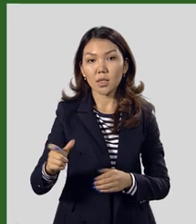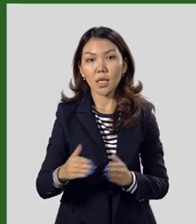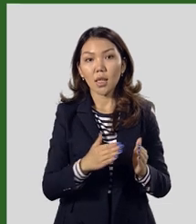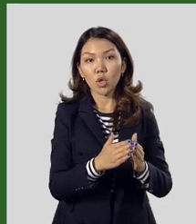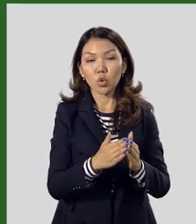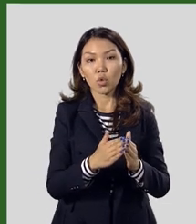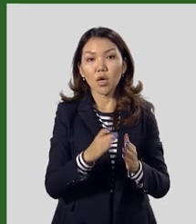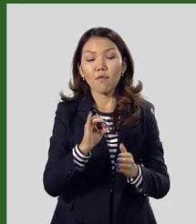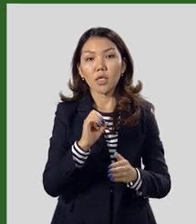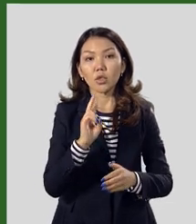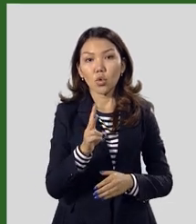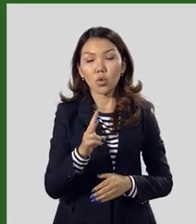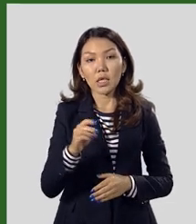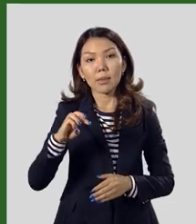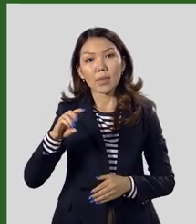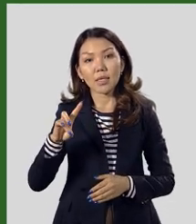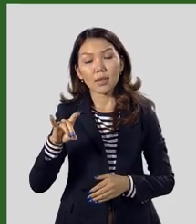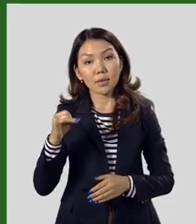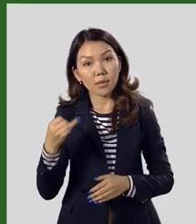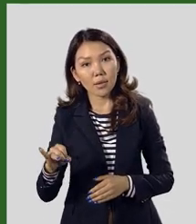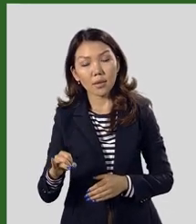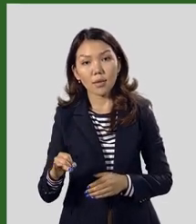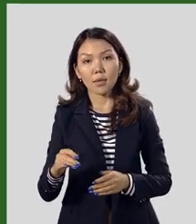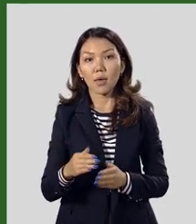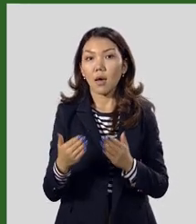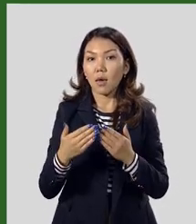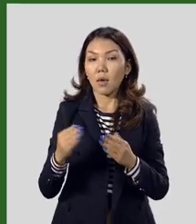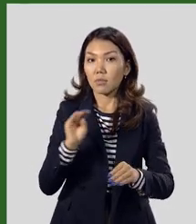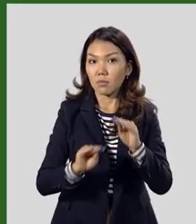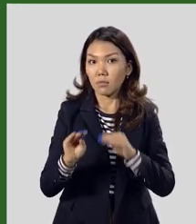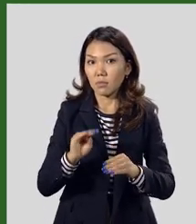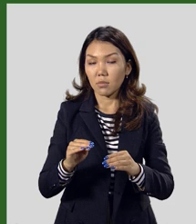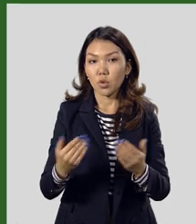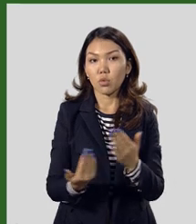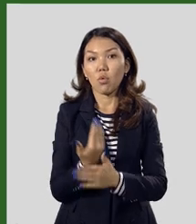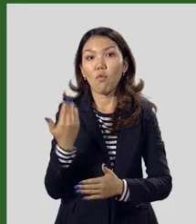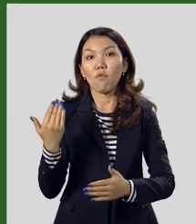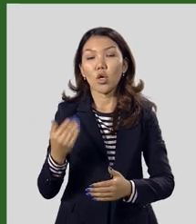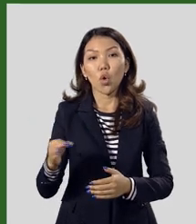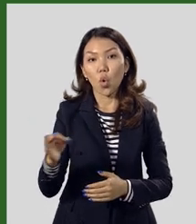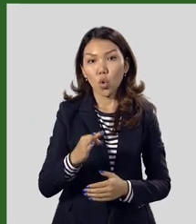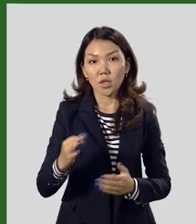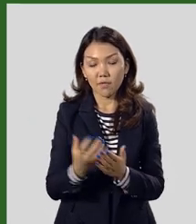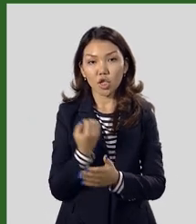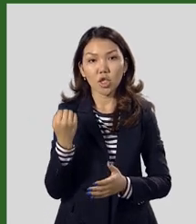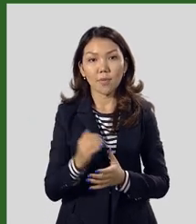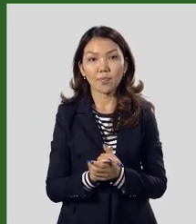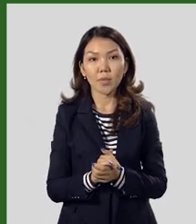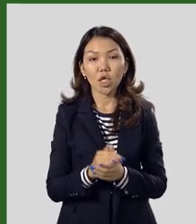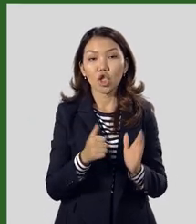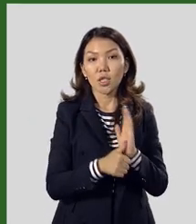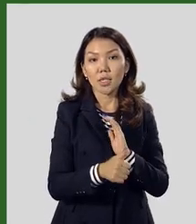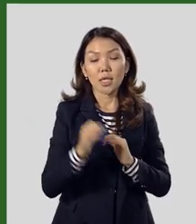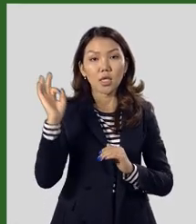судах «Восток» и «Мирный» открыла остров с координатами 69 градусов южной